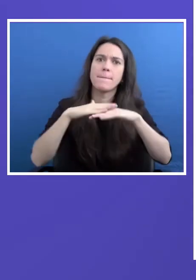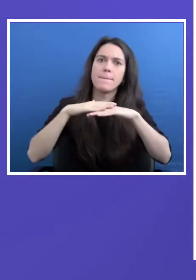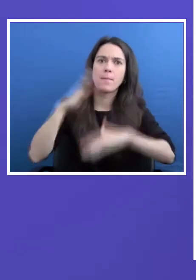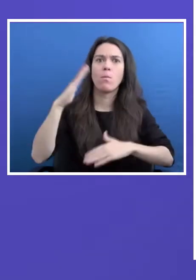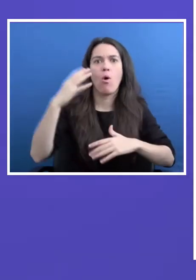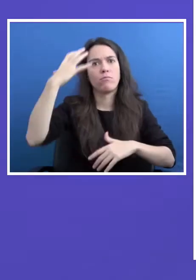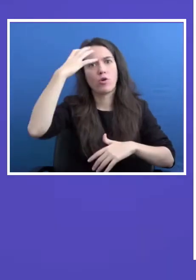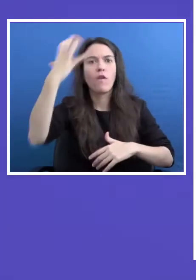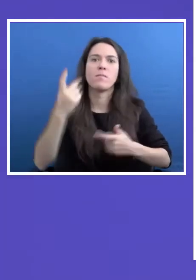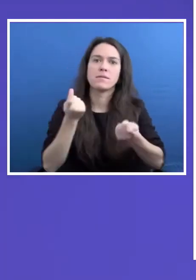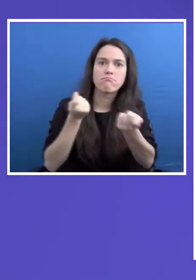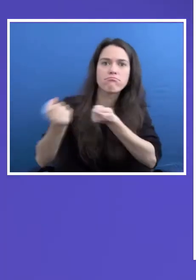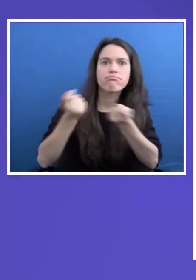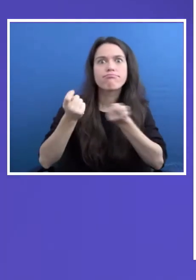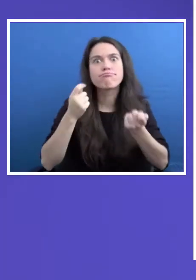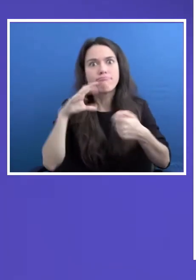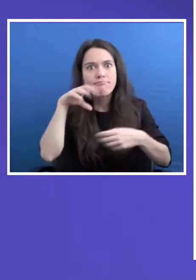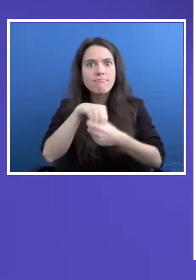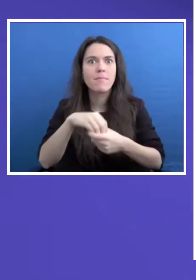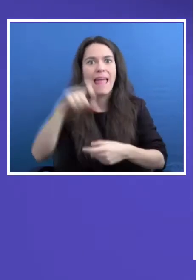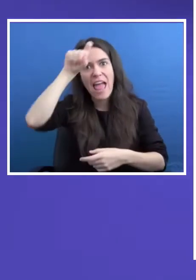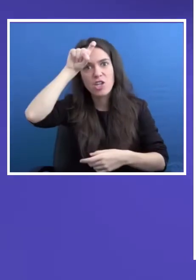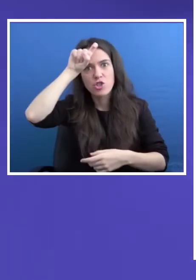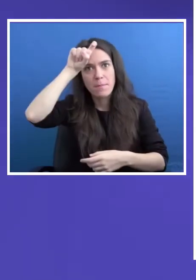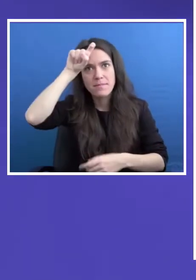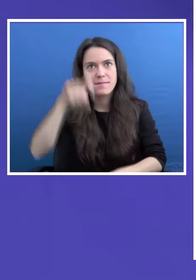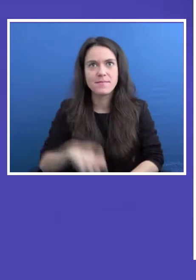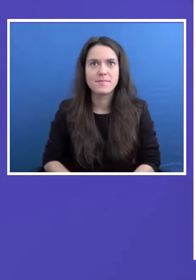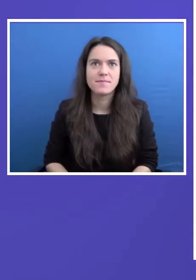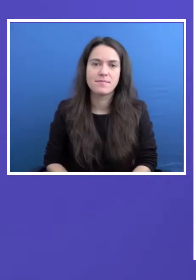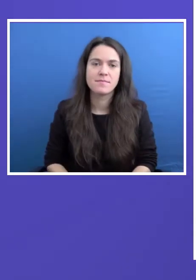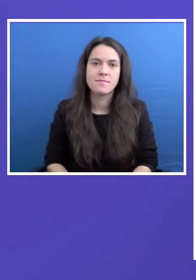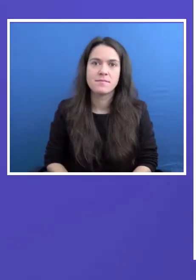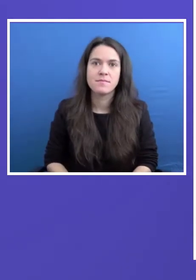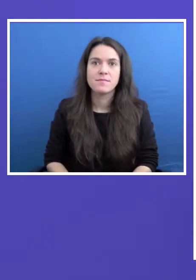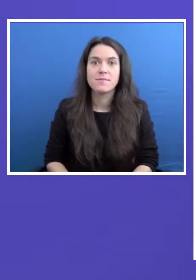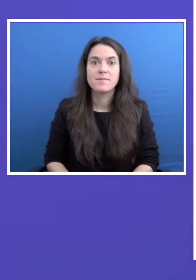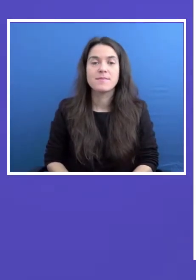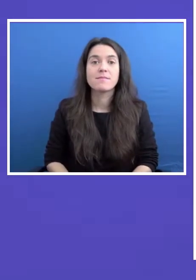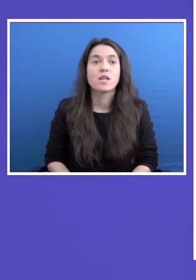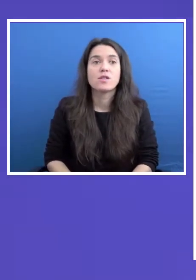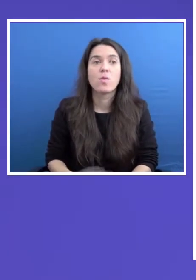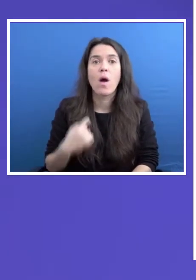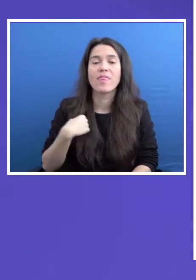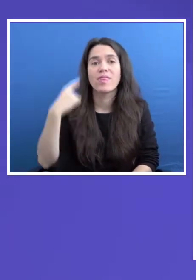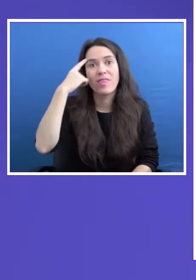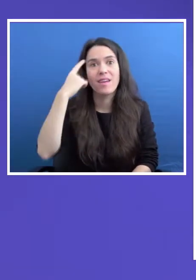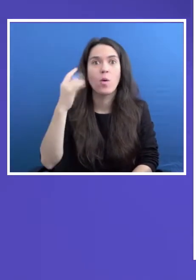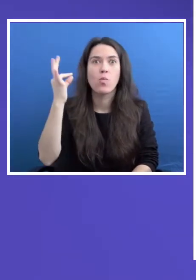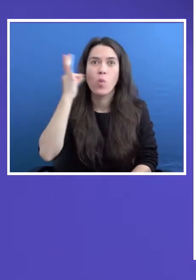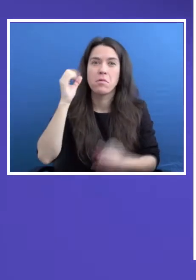كانت المراه قدرت انها تحتل كل هذه المناصب القياديه، ليه دايما لما بنيجي نمثل المراه مثلا كقوه ناعمه في اللي